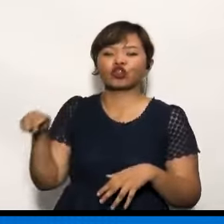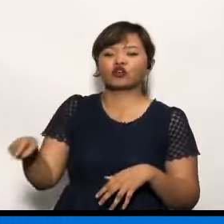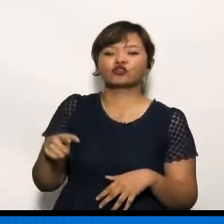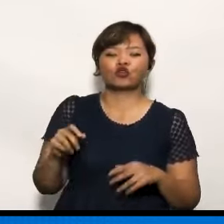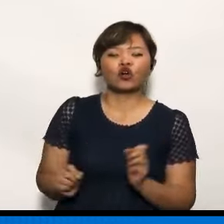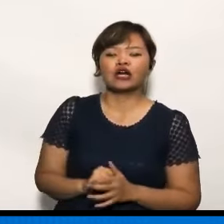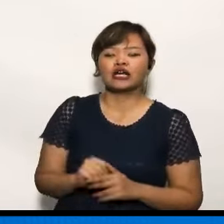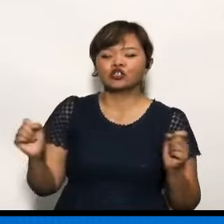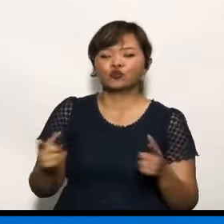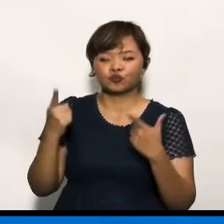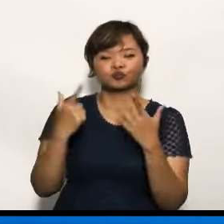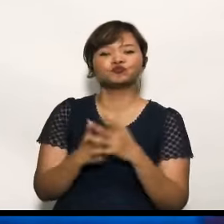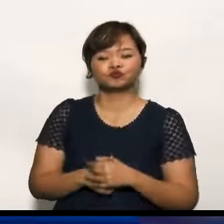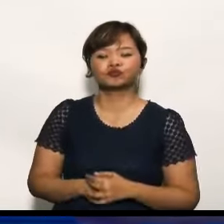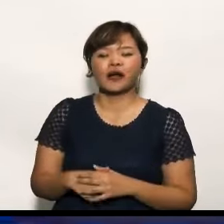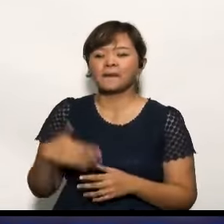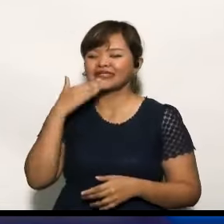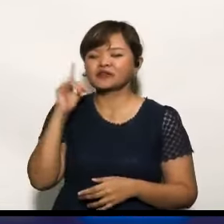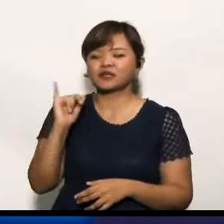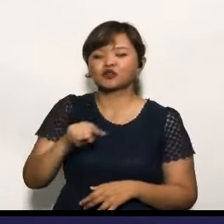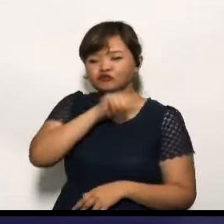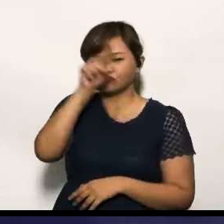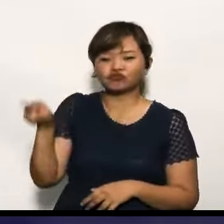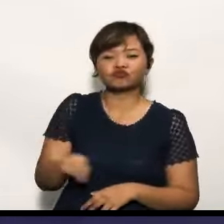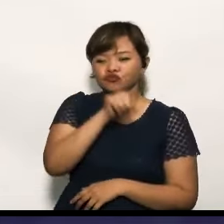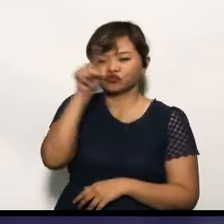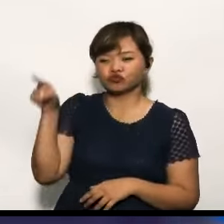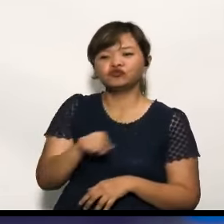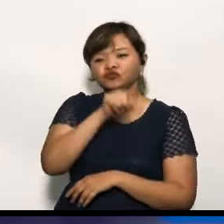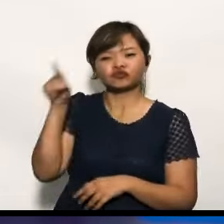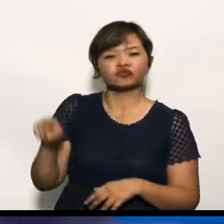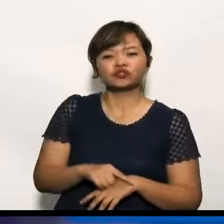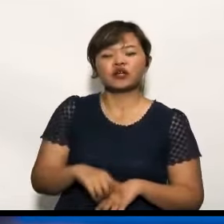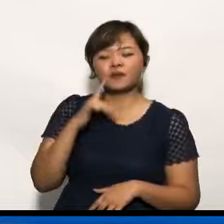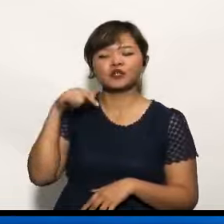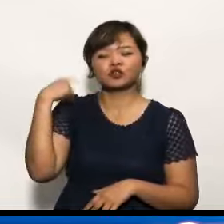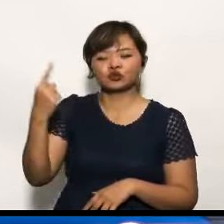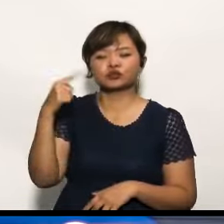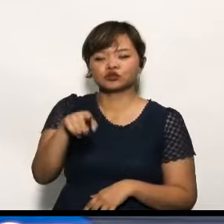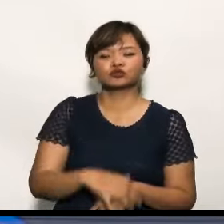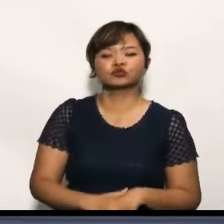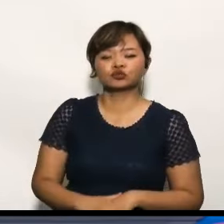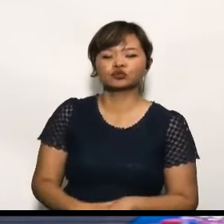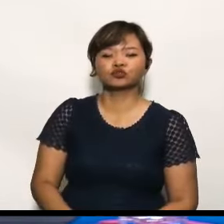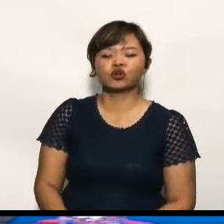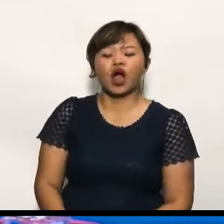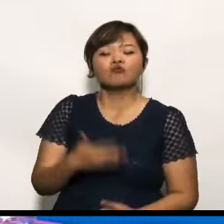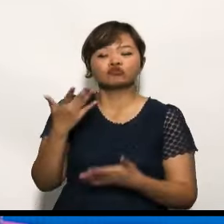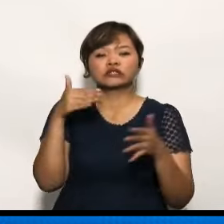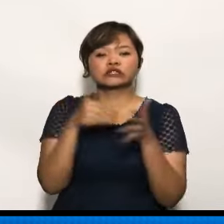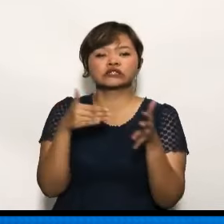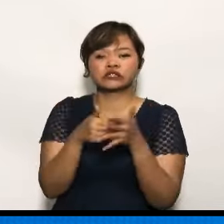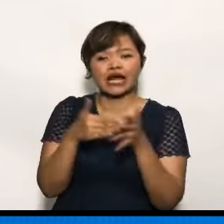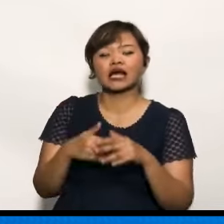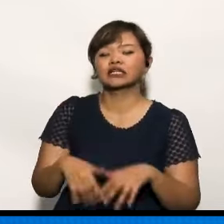cycle of life. Satu roda kehidupan. So I want to challenge setiap dari kita. Pada saat kita